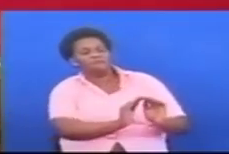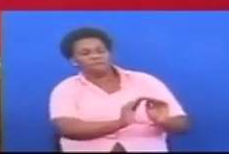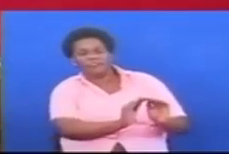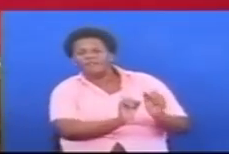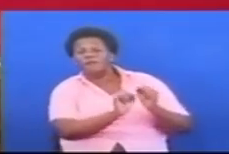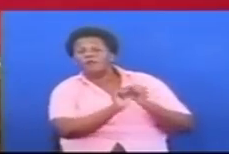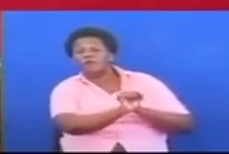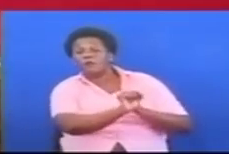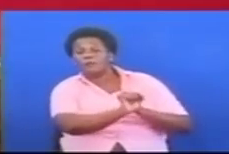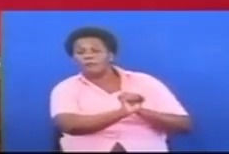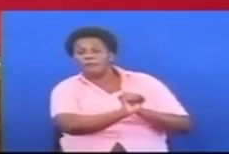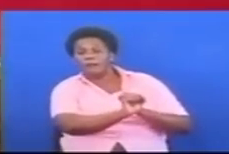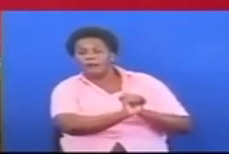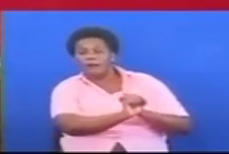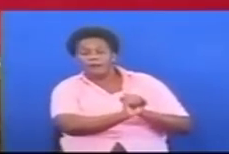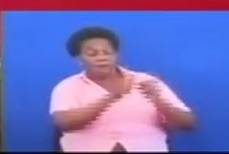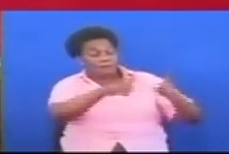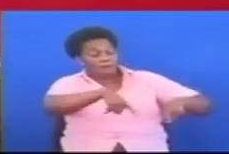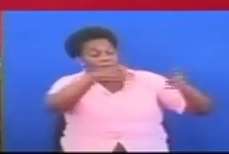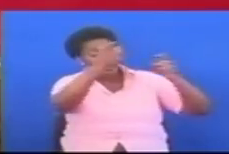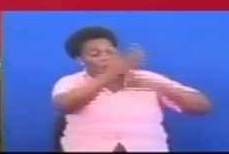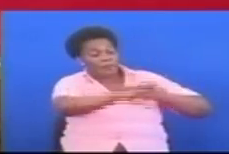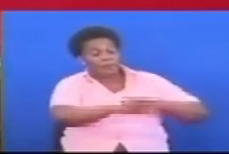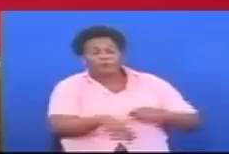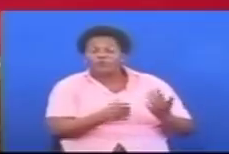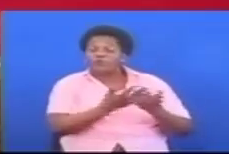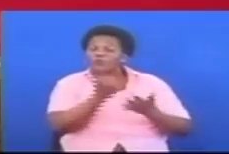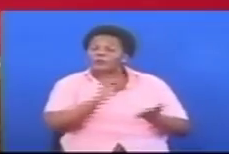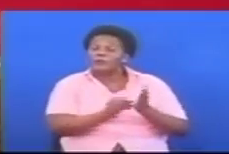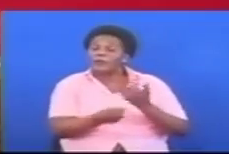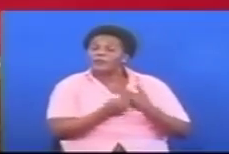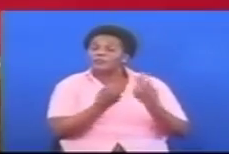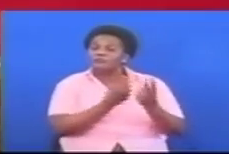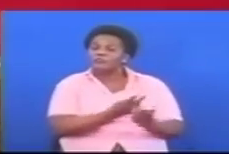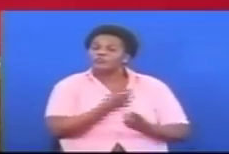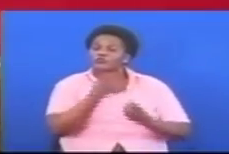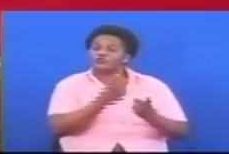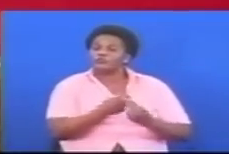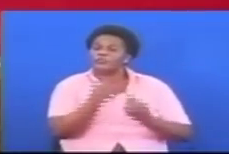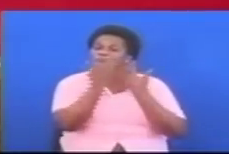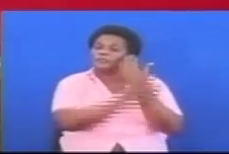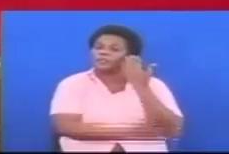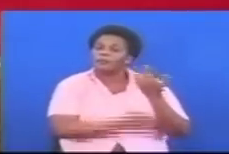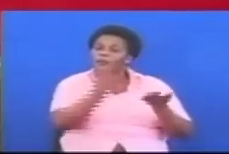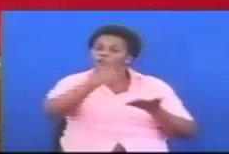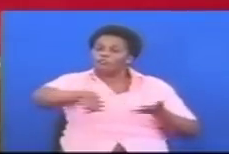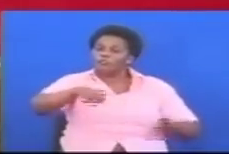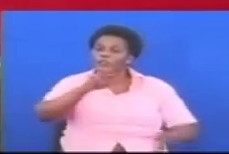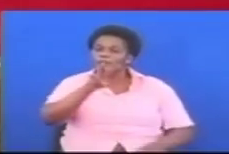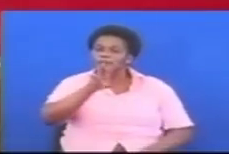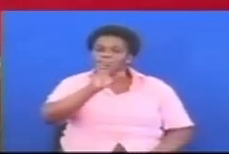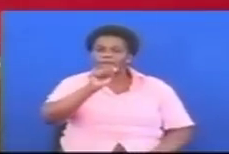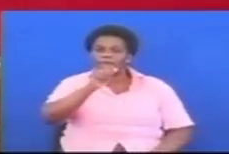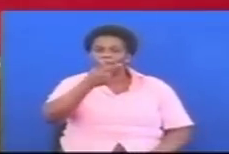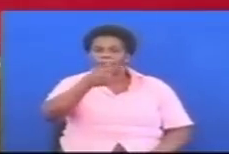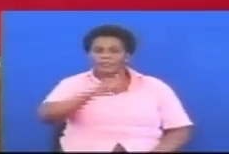2018 kutokana na mlolongo mrefu wa kupata msamaha wa kodi ya ongezeko la thamani VAT kwa vifaa hivyo.